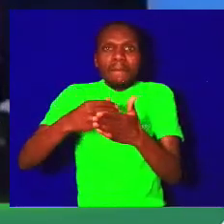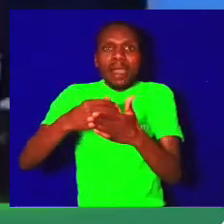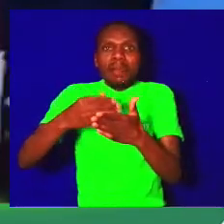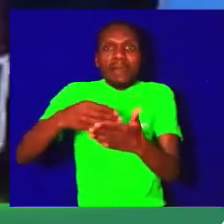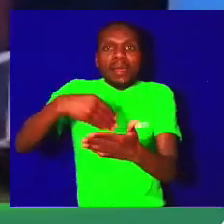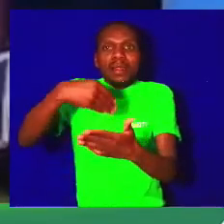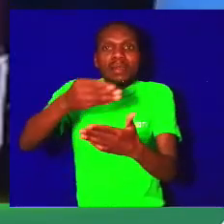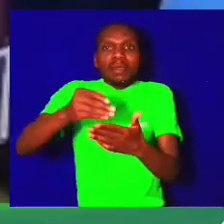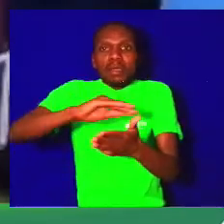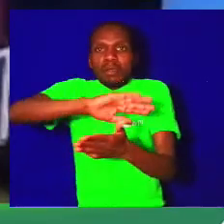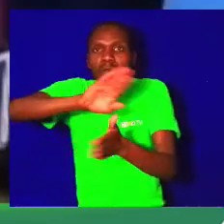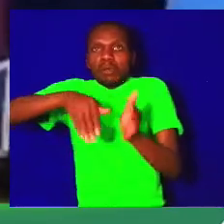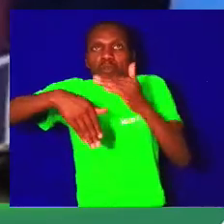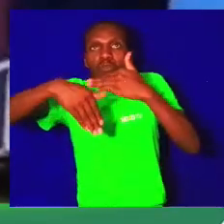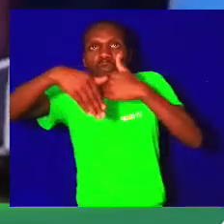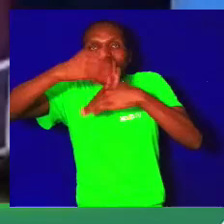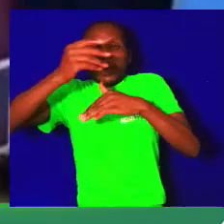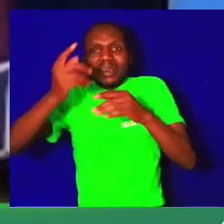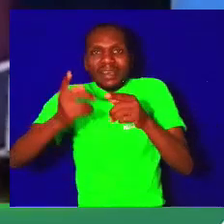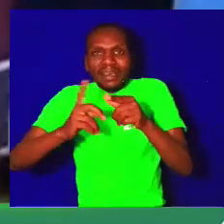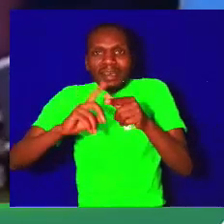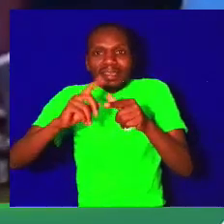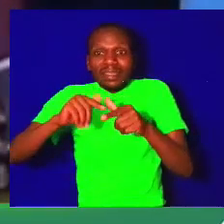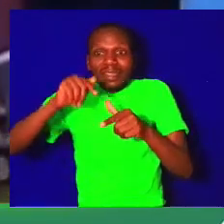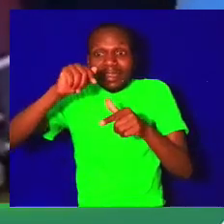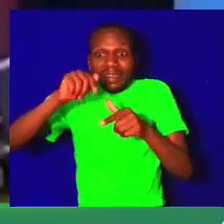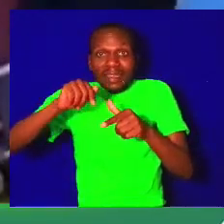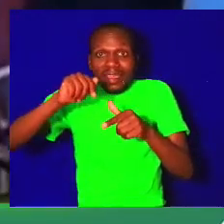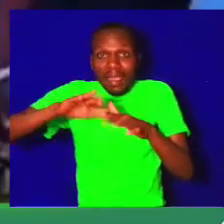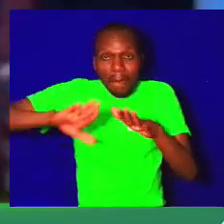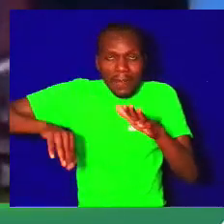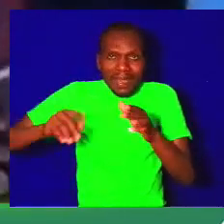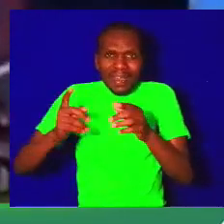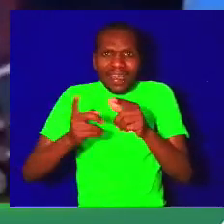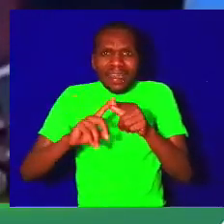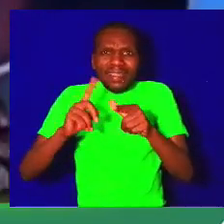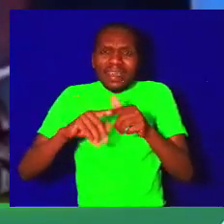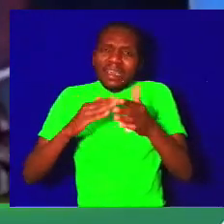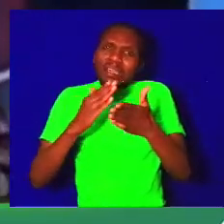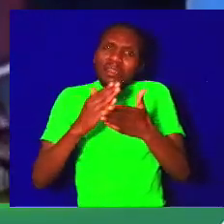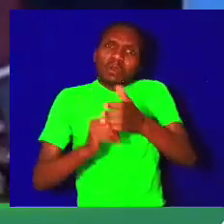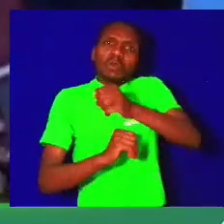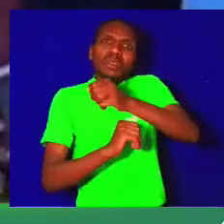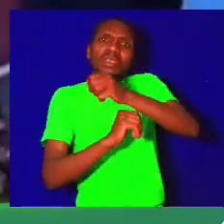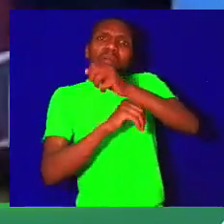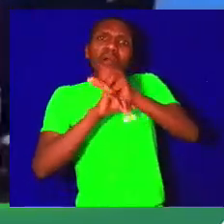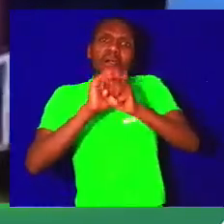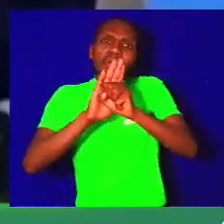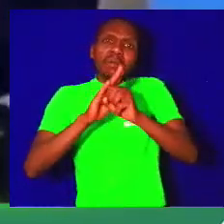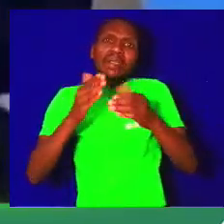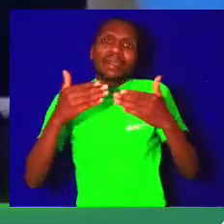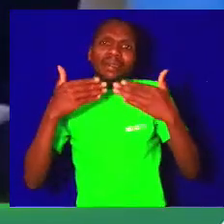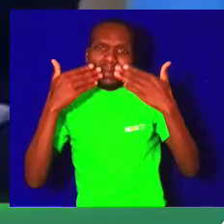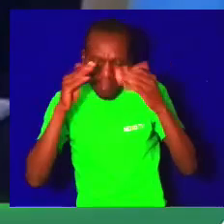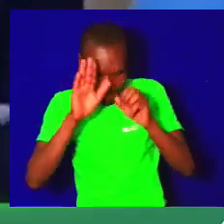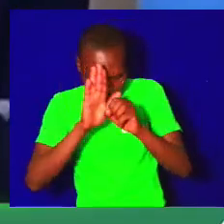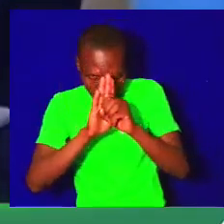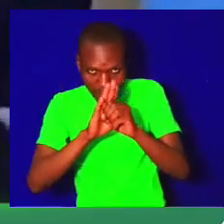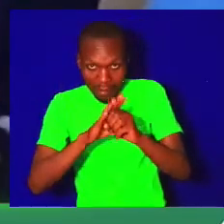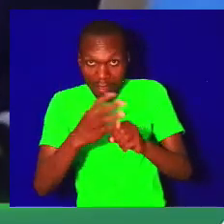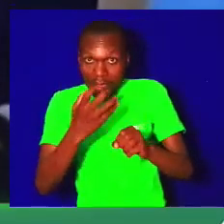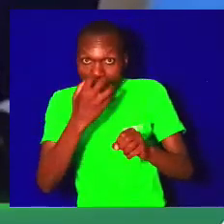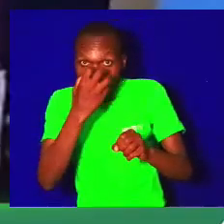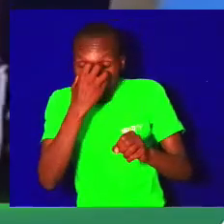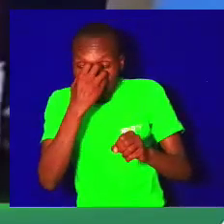ki university kiyito kei kira ase ki ale kuwa ngo ga kindu ga tikwanse sababu ye ku mwaka ranga mbia mono buili ya musamaya